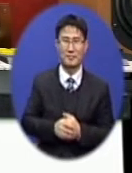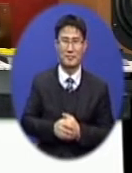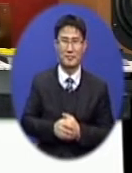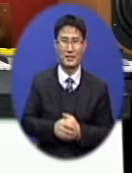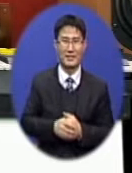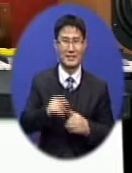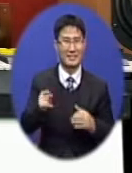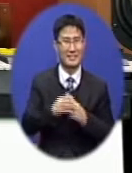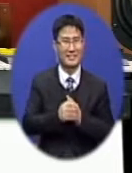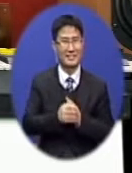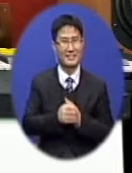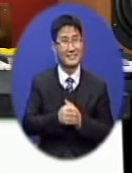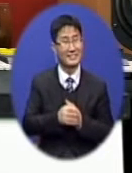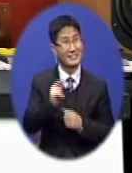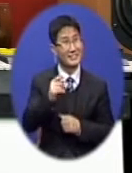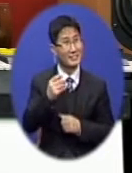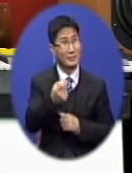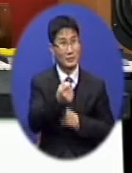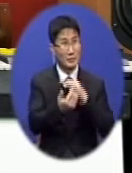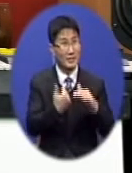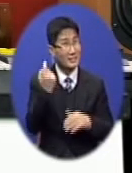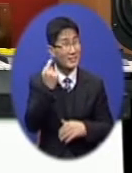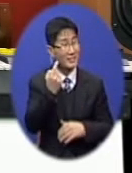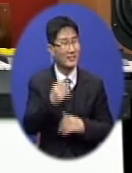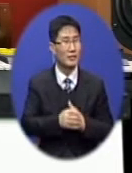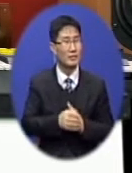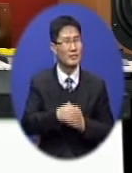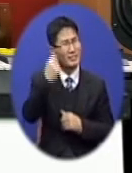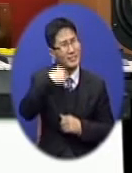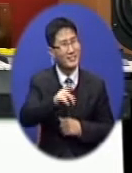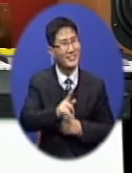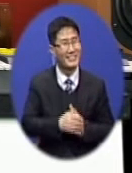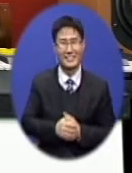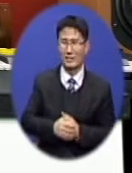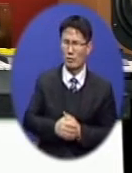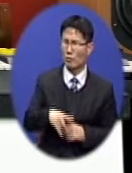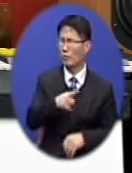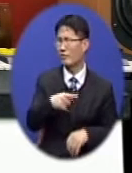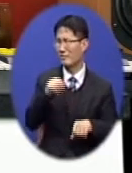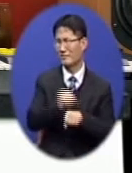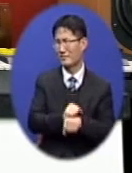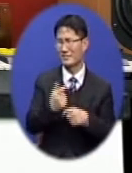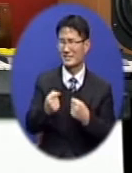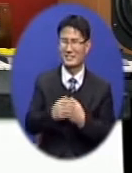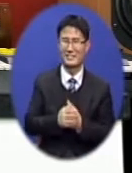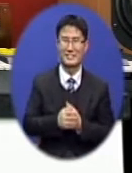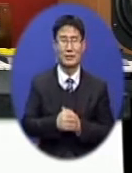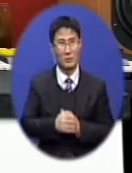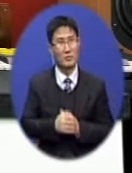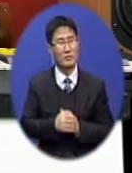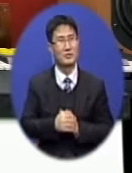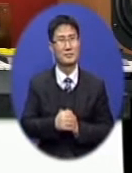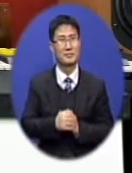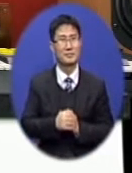박진호 씨 유리벽사랑 참. 지금 유리벽사랑 들어보셨죠? 예. 어떻습니까 평가? 잘 부르시네요. 그죠? 오, 예.